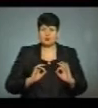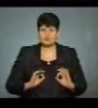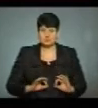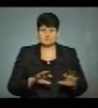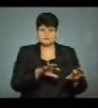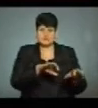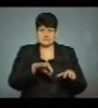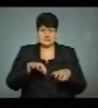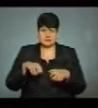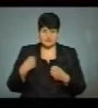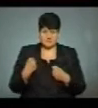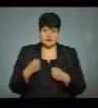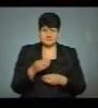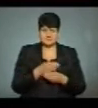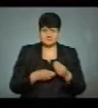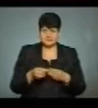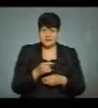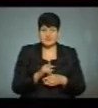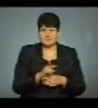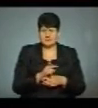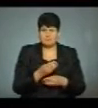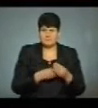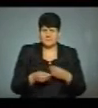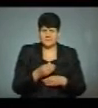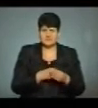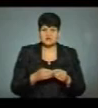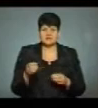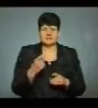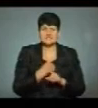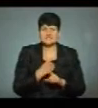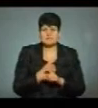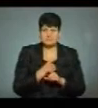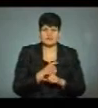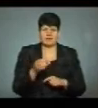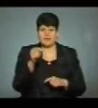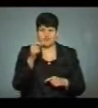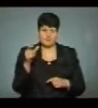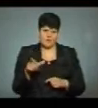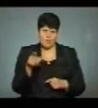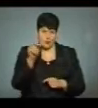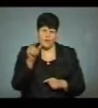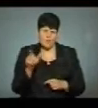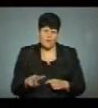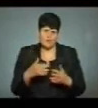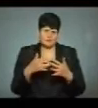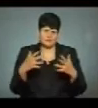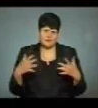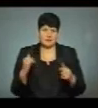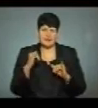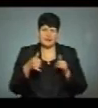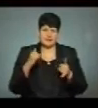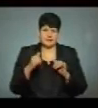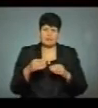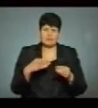вилучили фальсифікат на суму 2 мільйони гривень. Це спирт, фальсифіковані алкогольні напої, частина яких була розлита в пластмасову